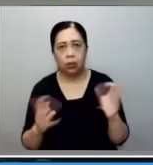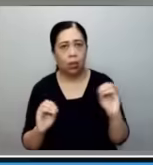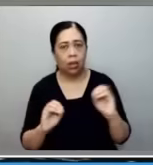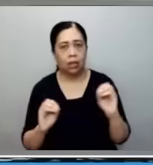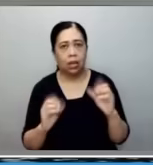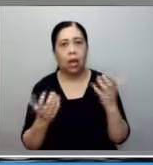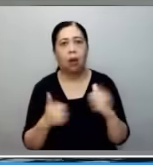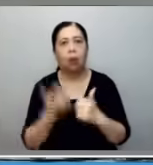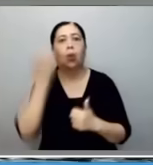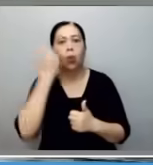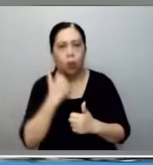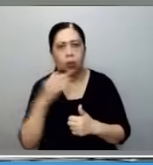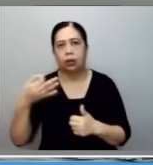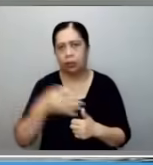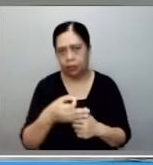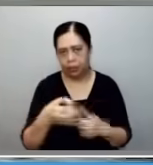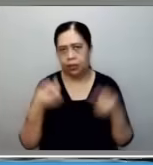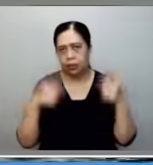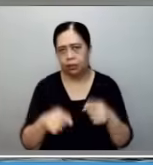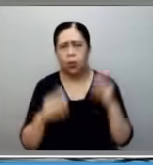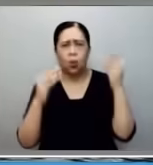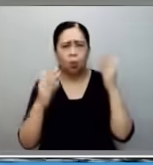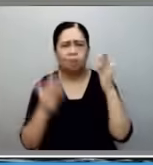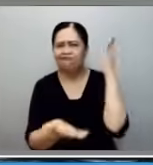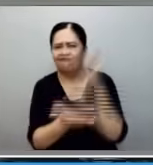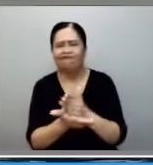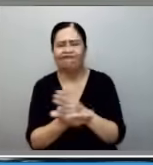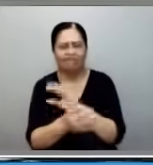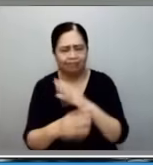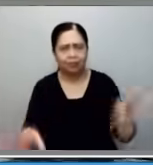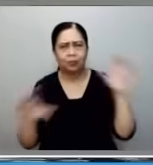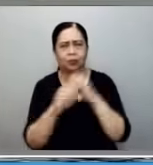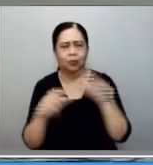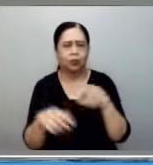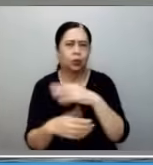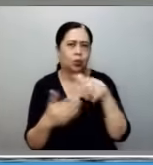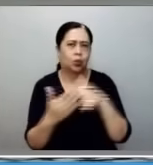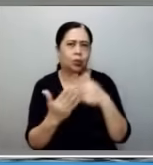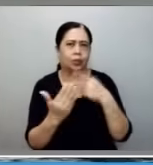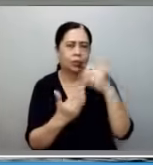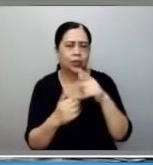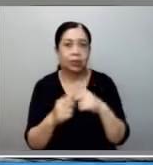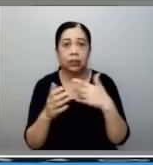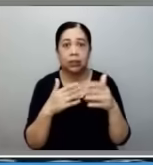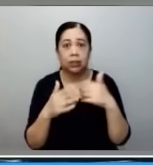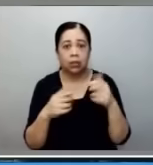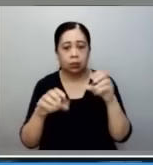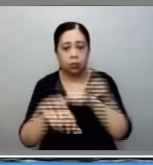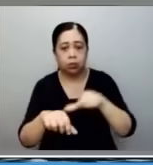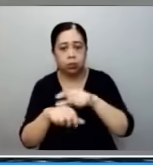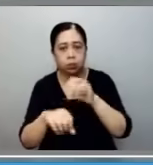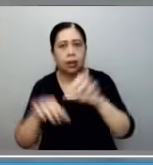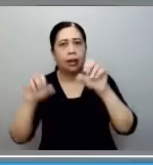ang kalalabasan niyan. Kaya sana raw permanente nang itigil ang reclamation project. Kahit naman may mga natambak ng lupa, kakayanin